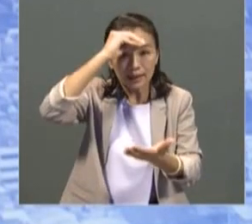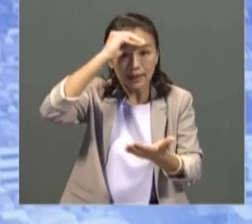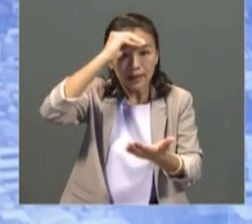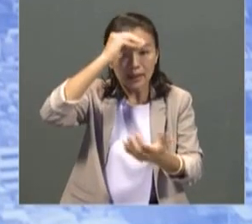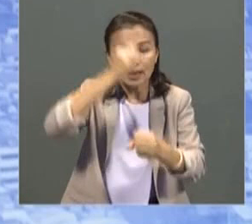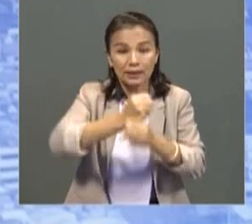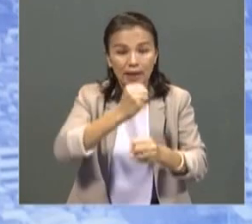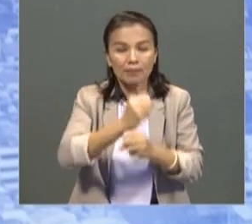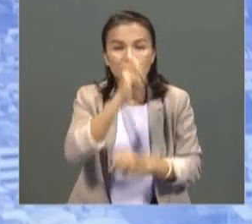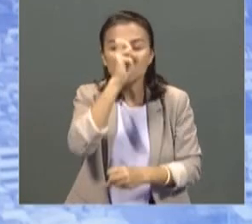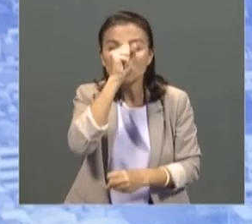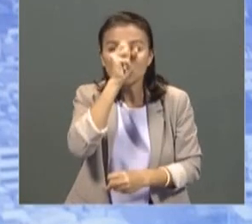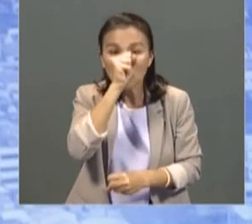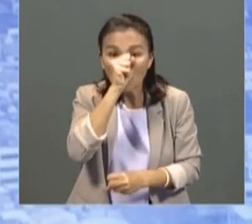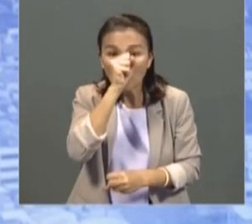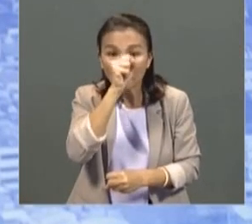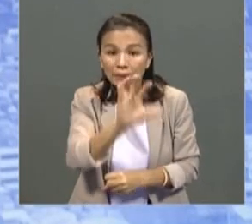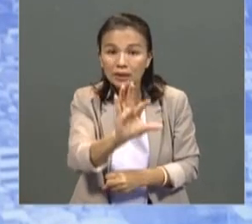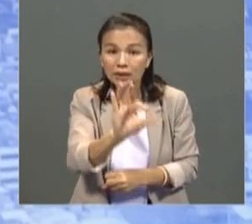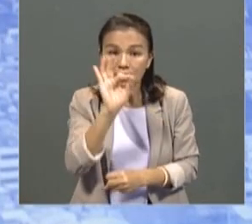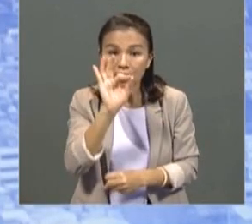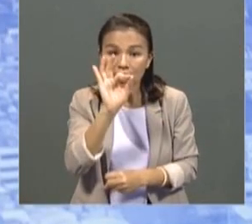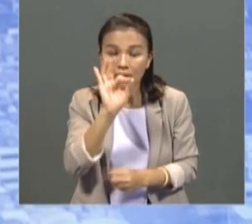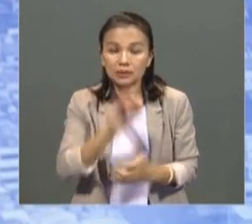လက်ပြီးတော့